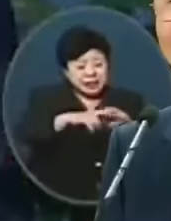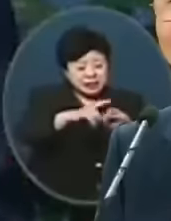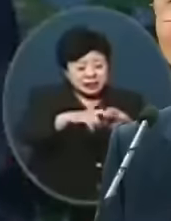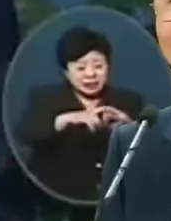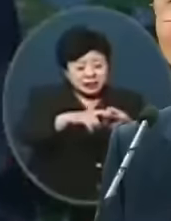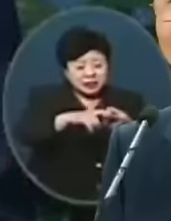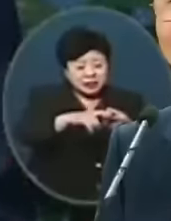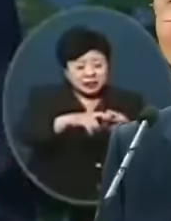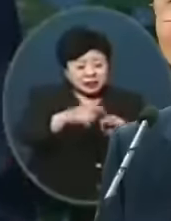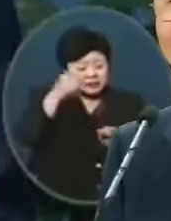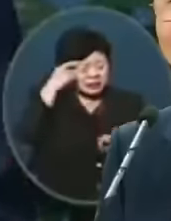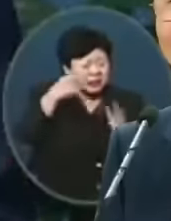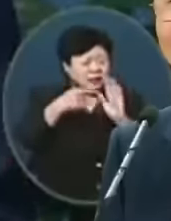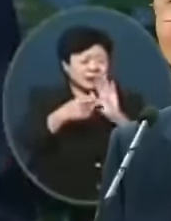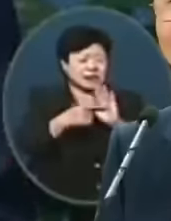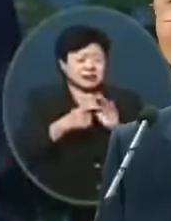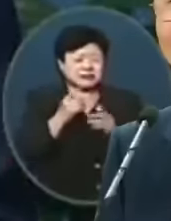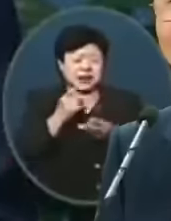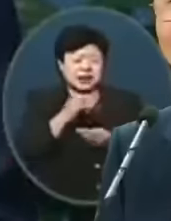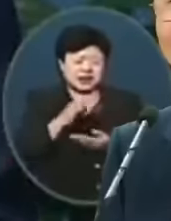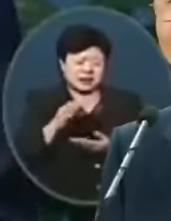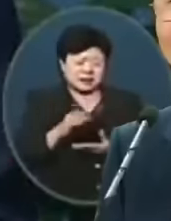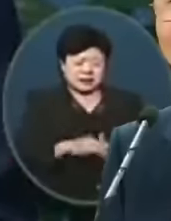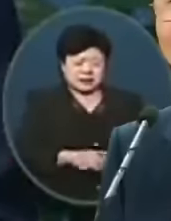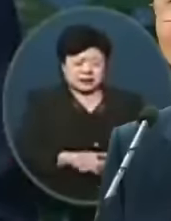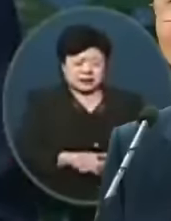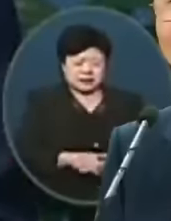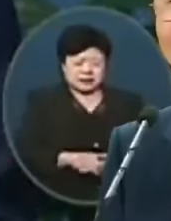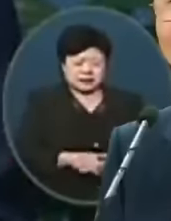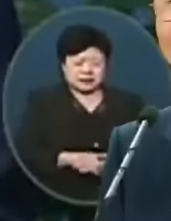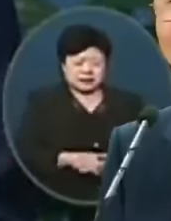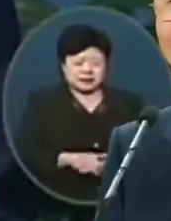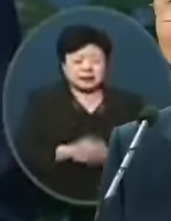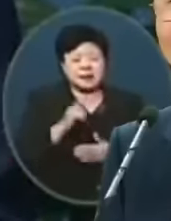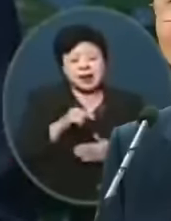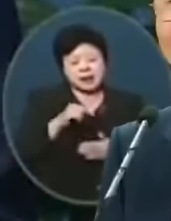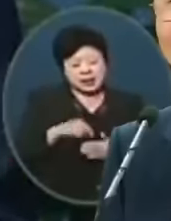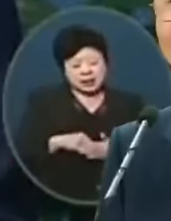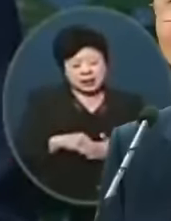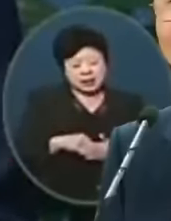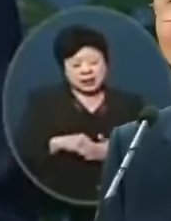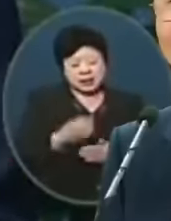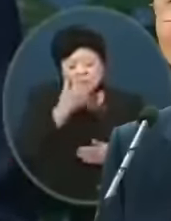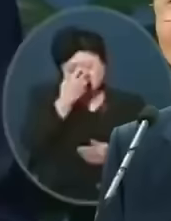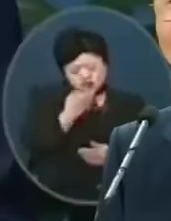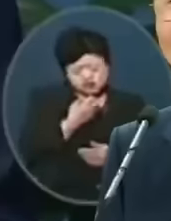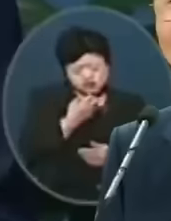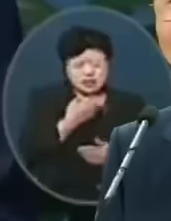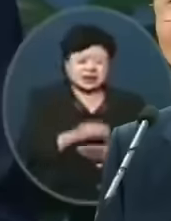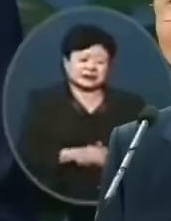부정적으로 말하기 시작하면 마음에 우울해집니다.